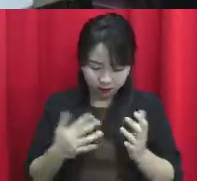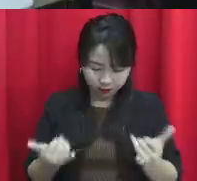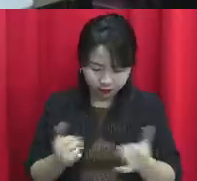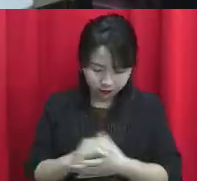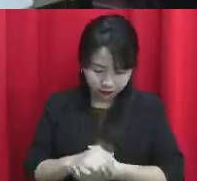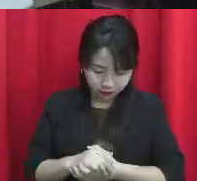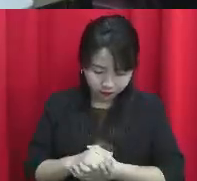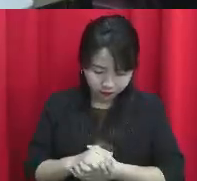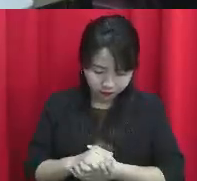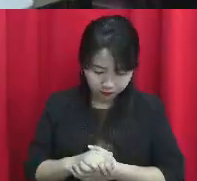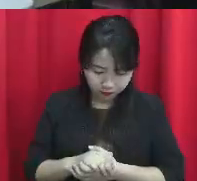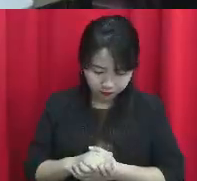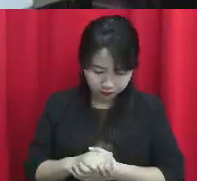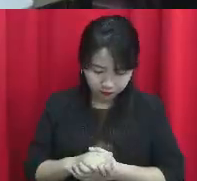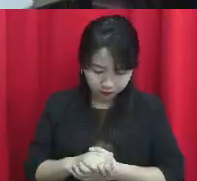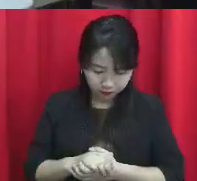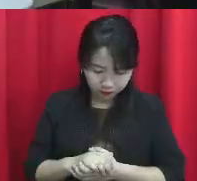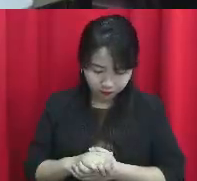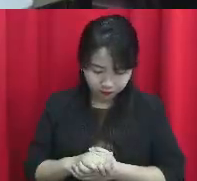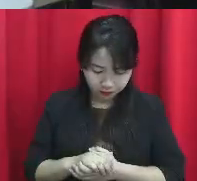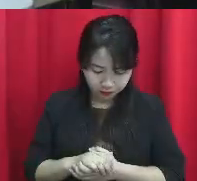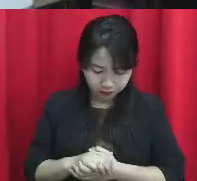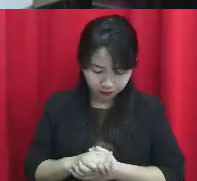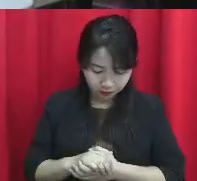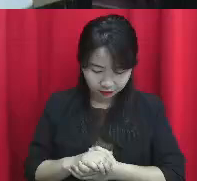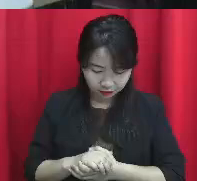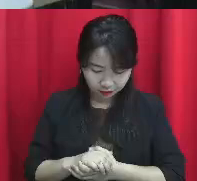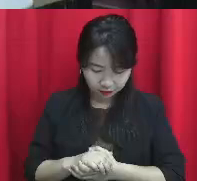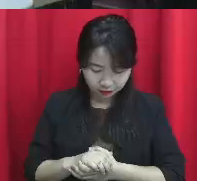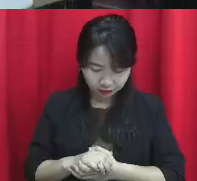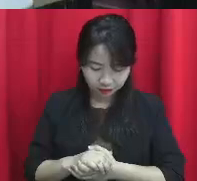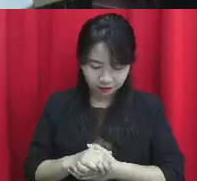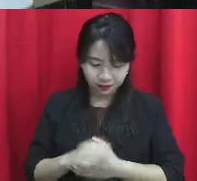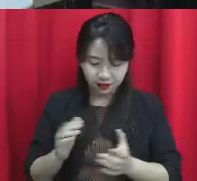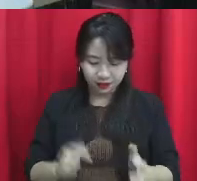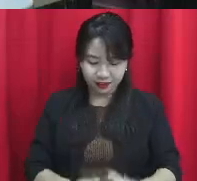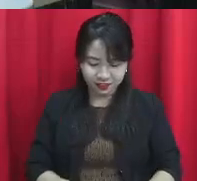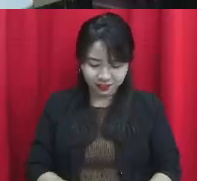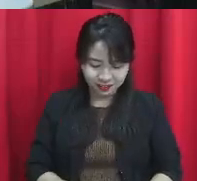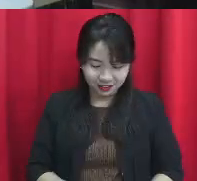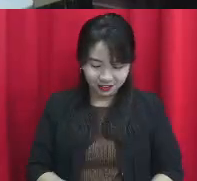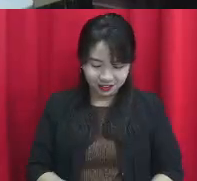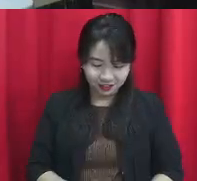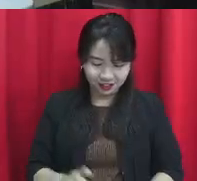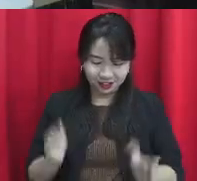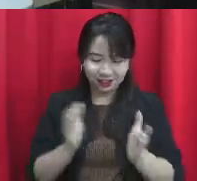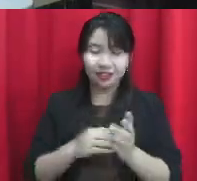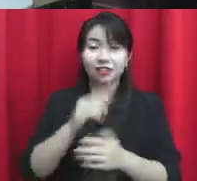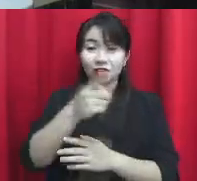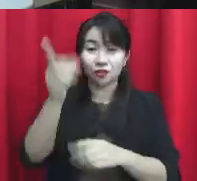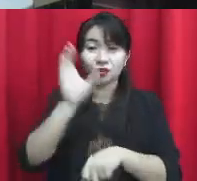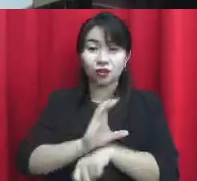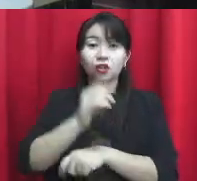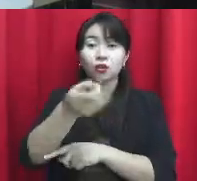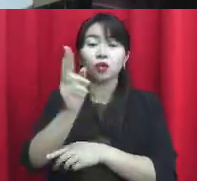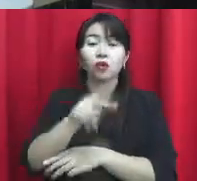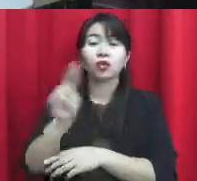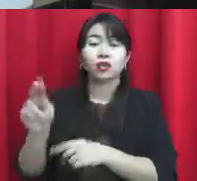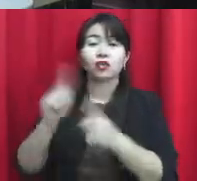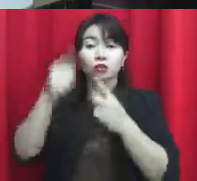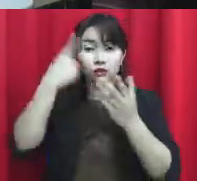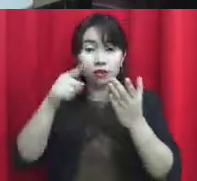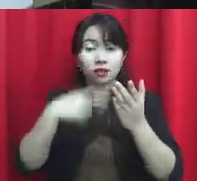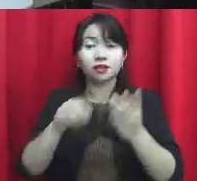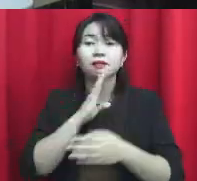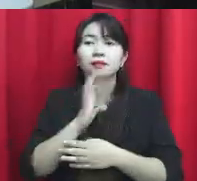sumubaybay sa oras po na ito and I do believe that we have challenged you church na i-follow up ng maigi and let us all